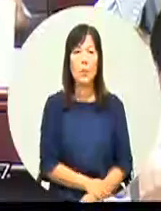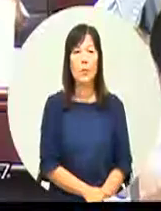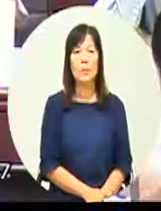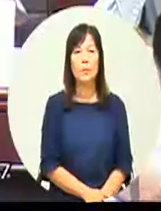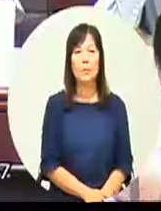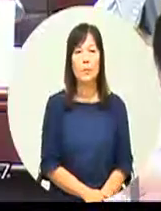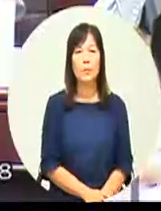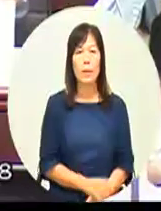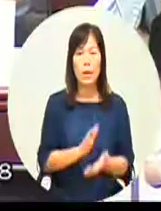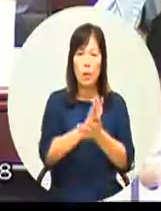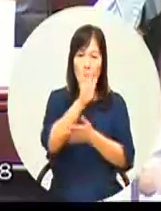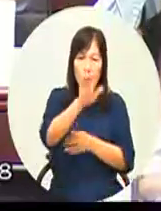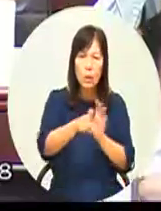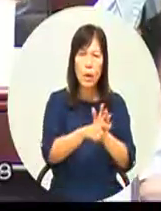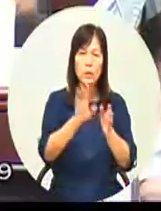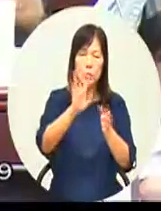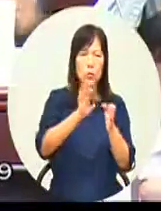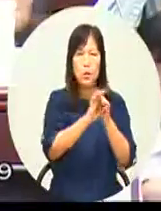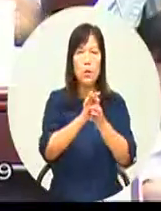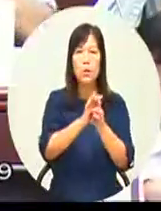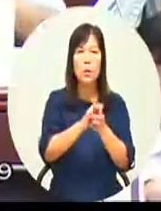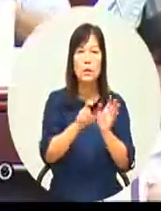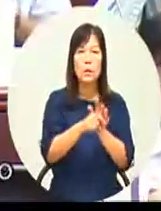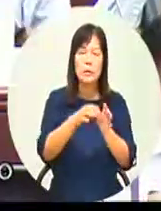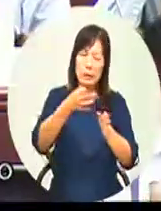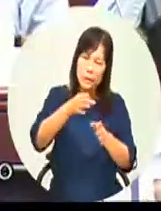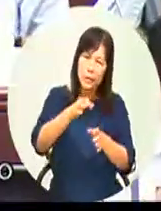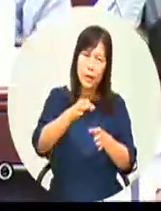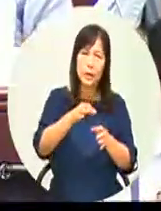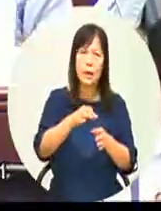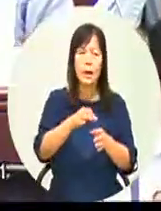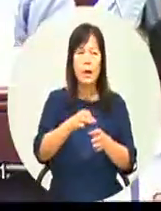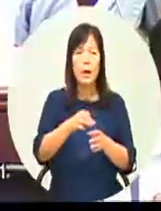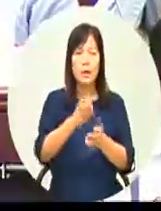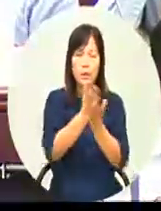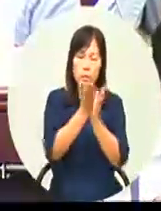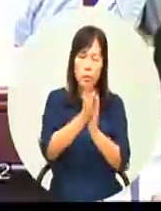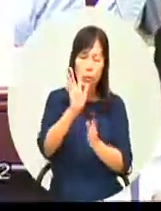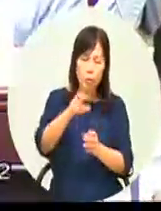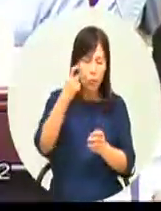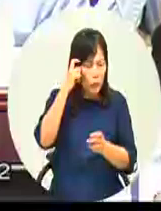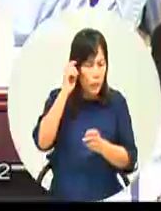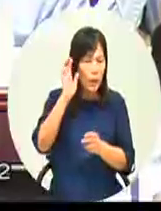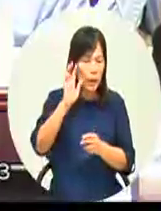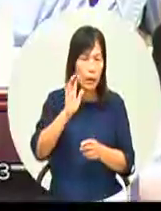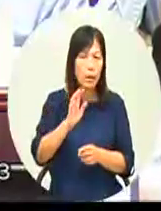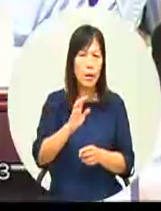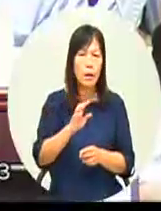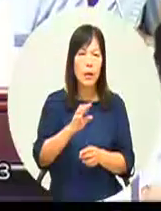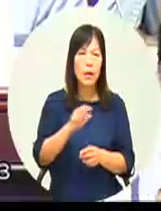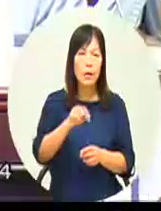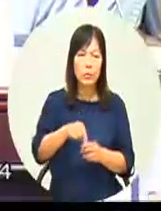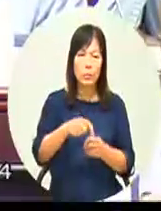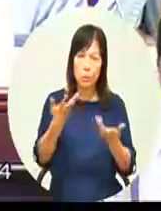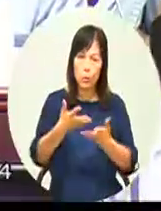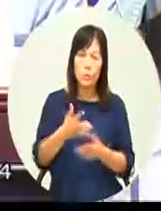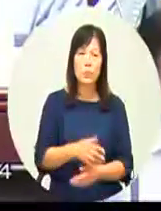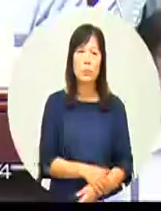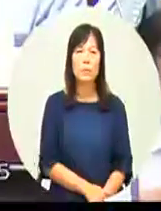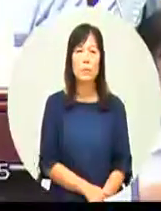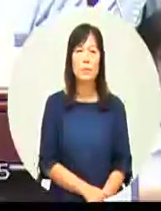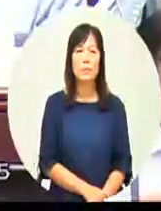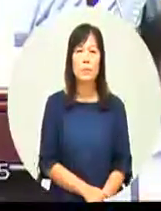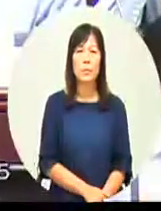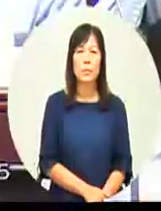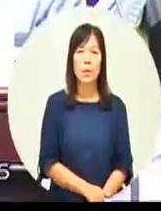是因为后续可能有关于一些成本的考量，包括它电费等等有一些问题，所以这个部分呢，我们未来对